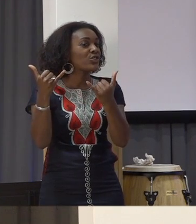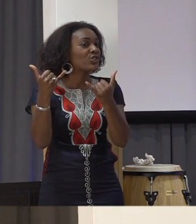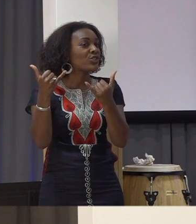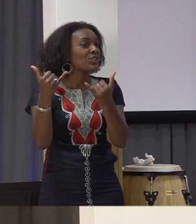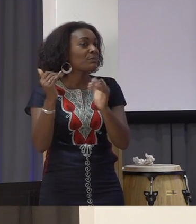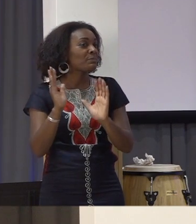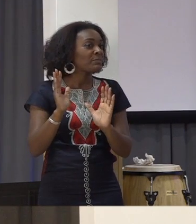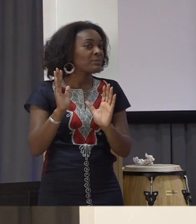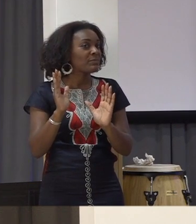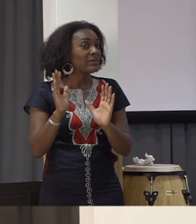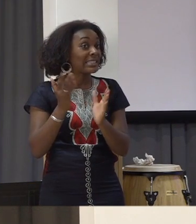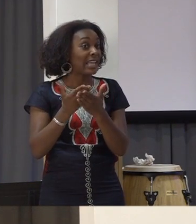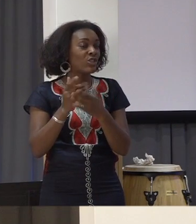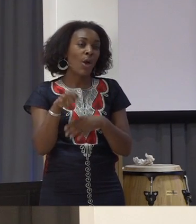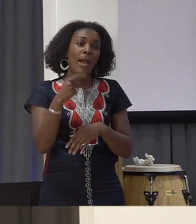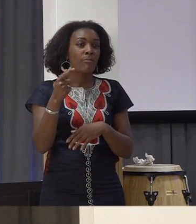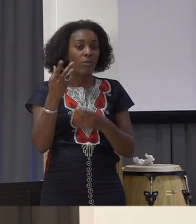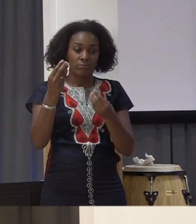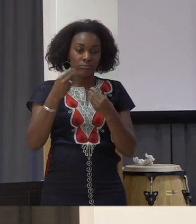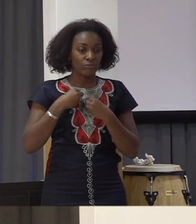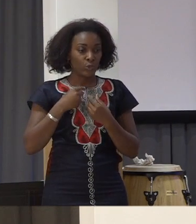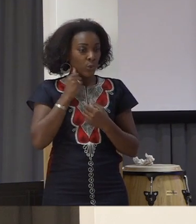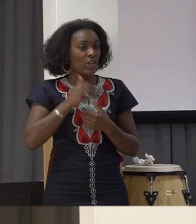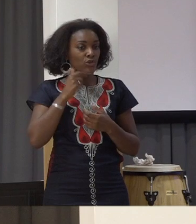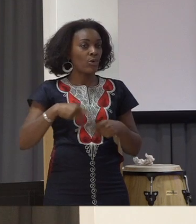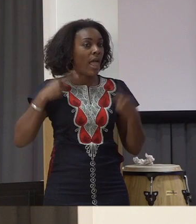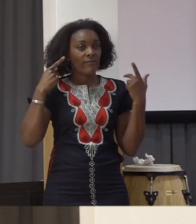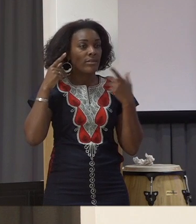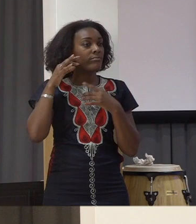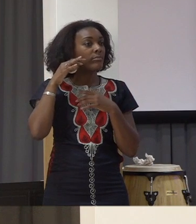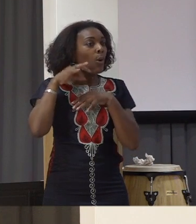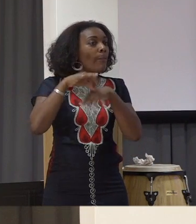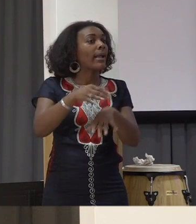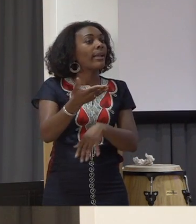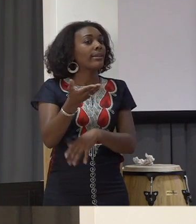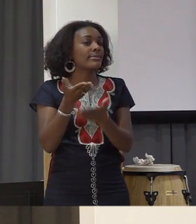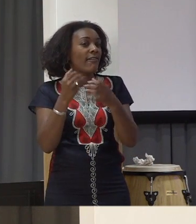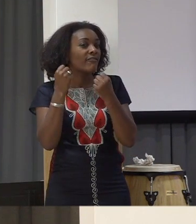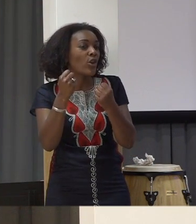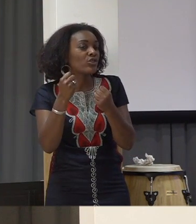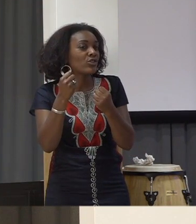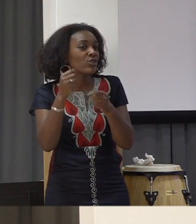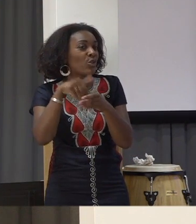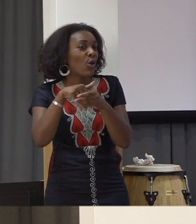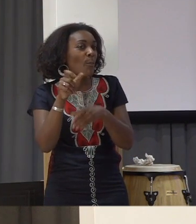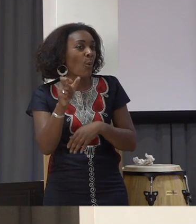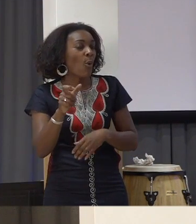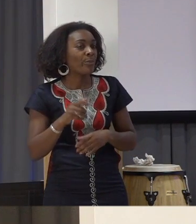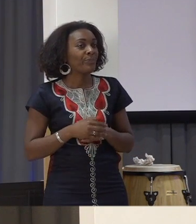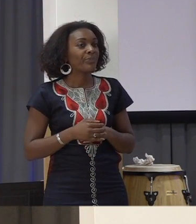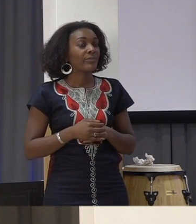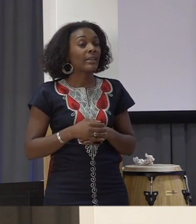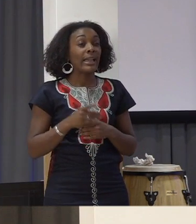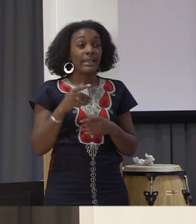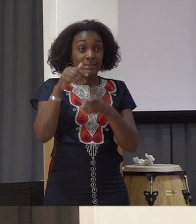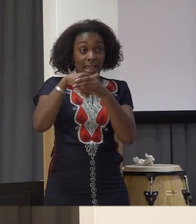devrait, je pense, nous accompagner tous les jours de notre vie. Grâce à cette force, il nous est dit que nous pouvons